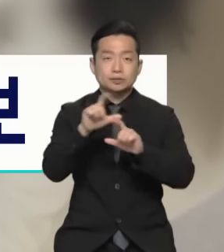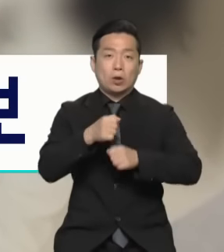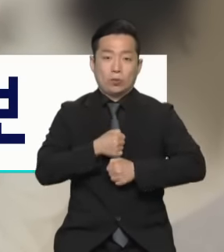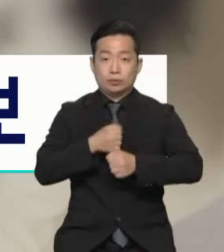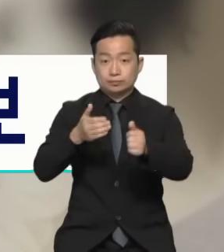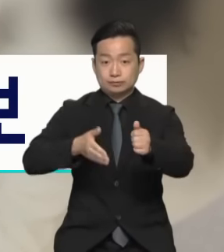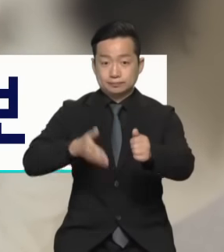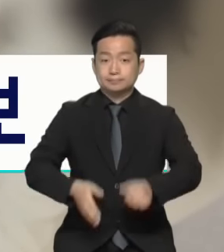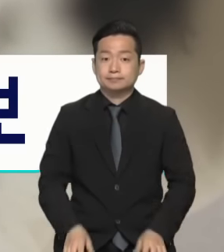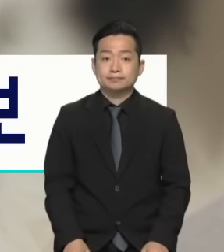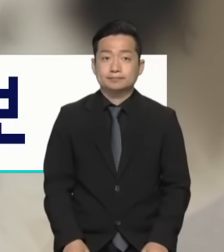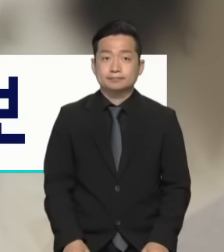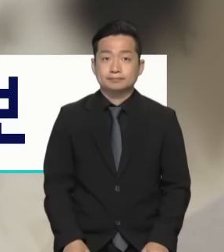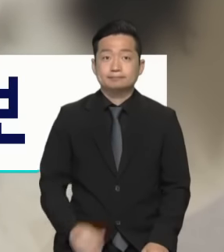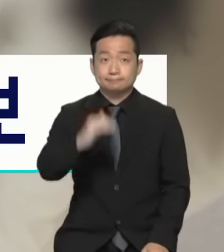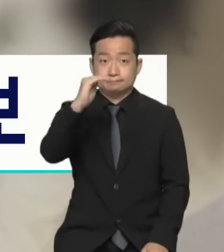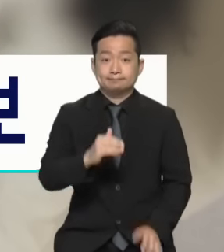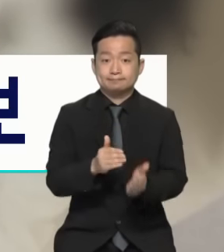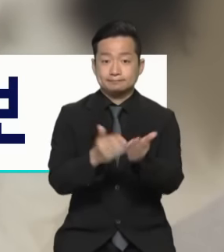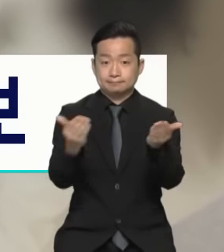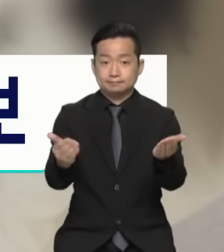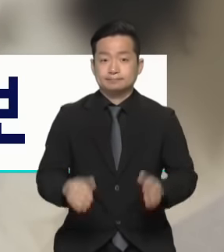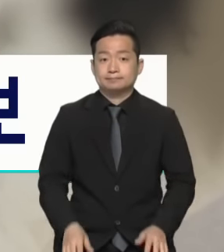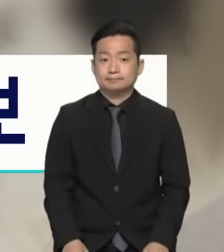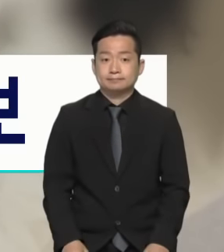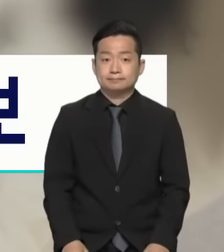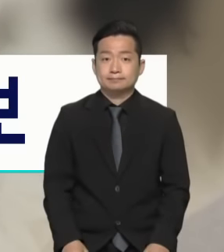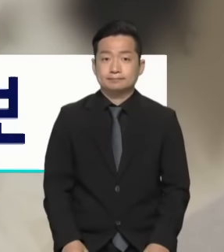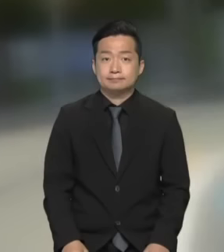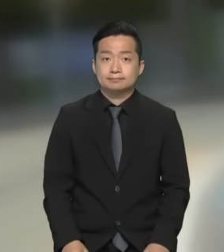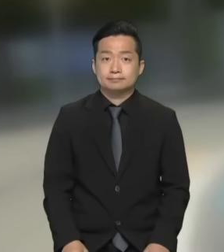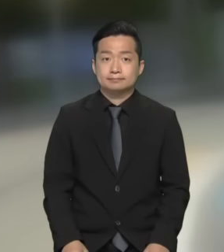신경 쓰셔야겠습니다. KNN 황보람 기자입니다.